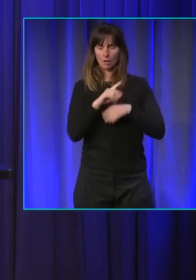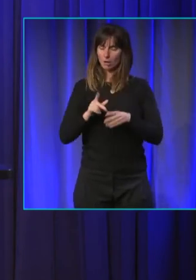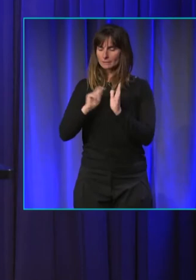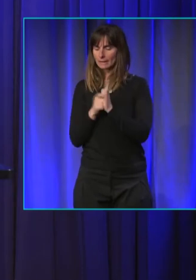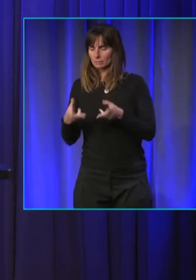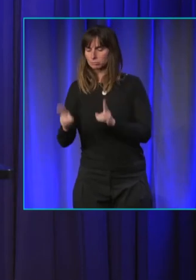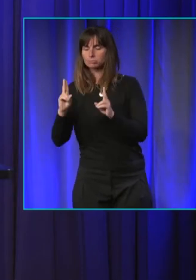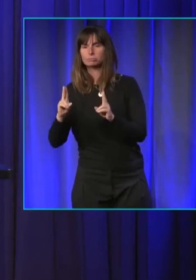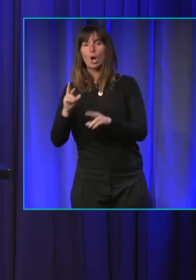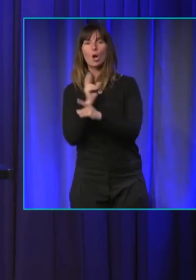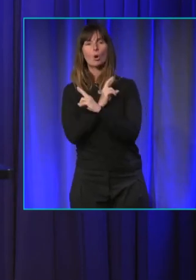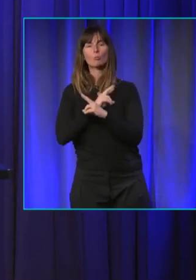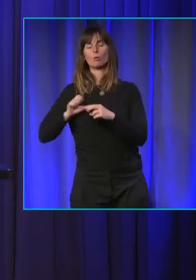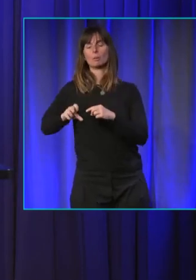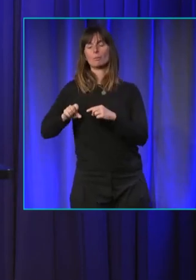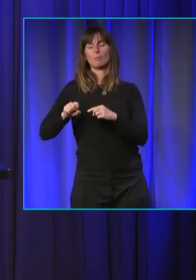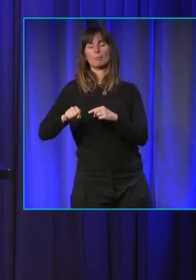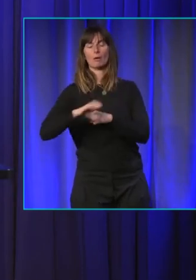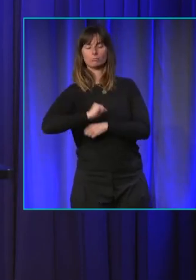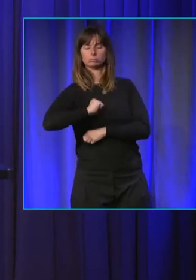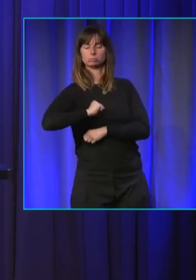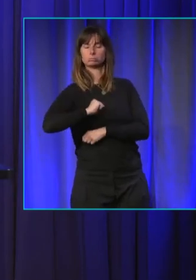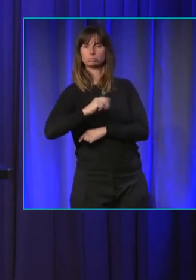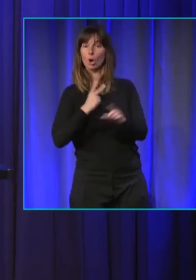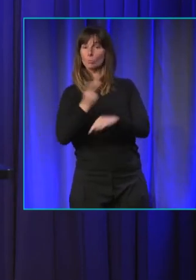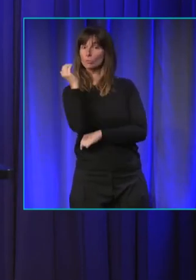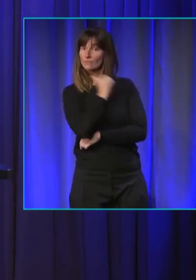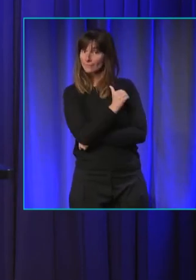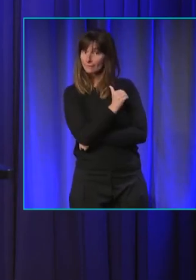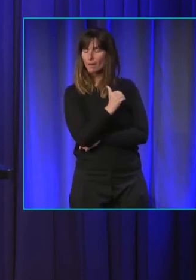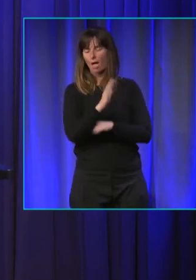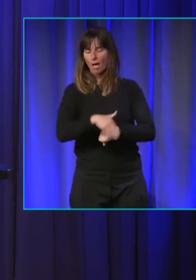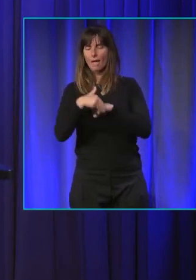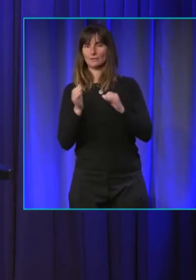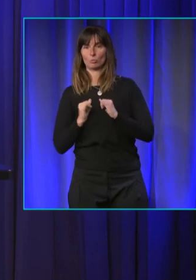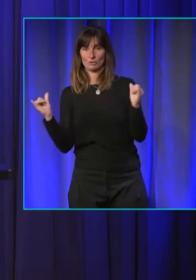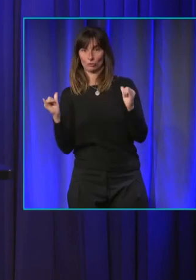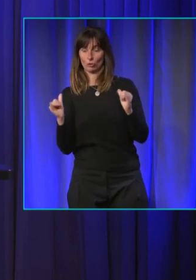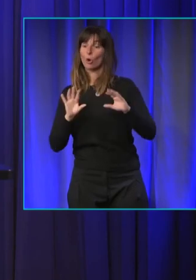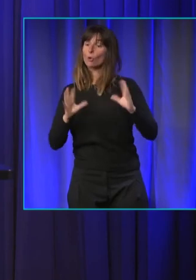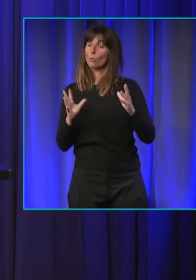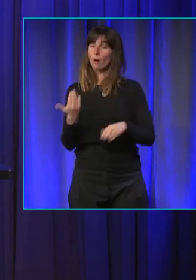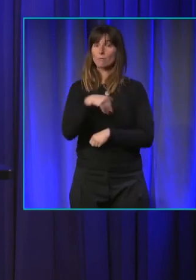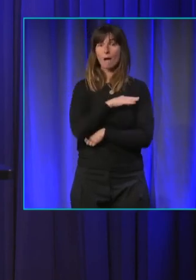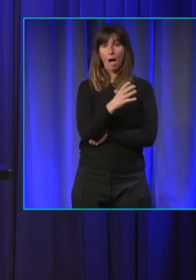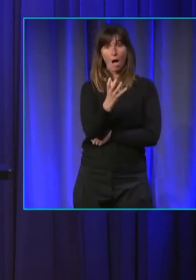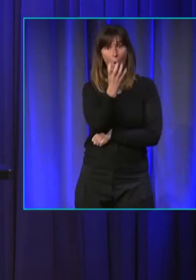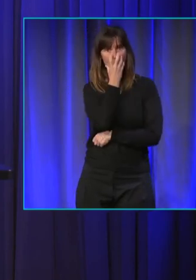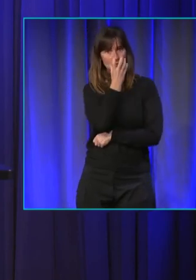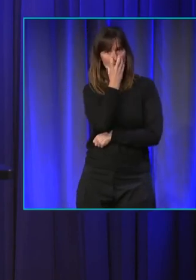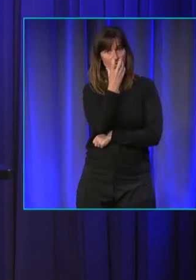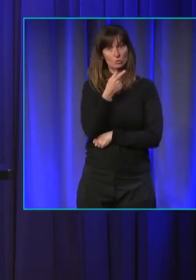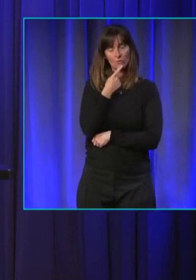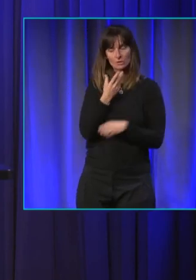accélérer la resynthèse de cette phosphocréatine qui est utile pour la puissance, Ben, il faut de l'oxygène. Il faut faciliter l'apport